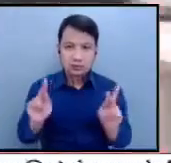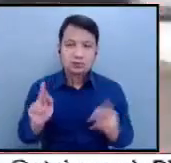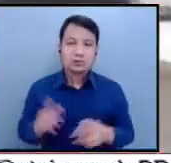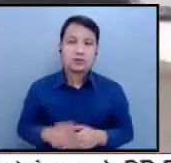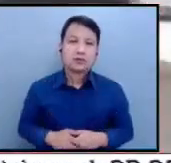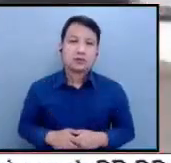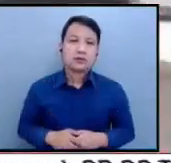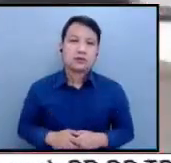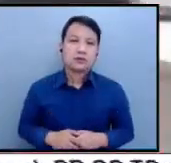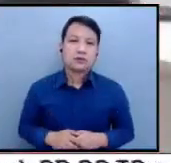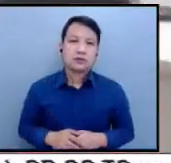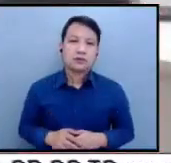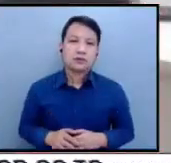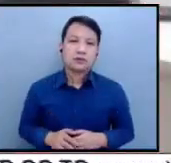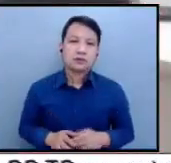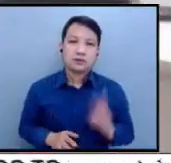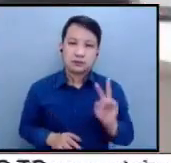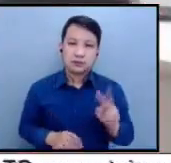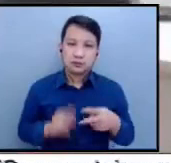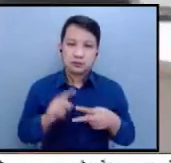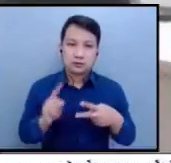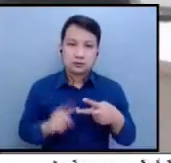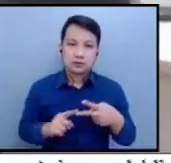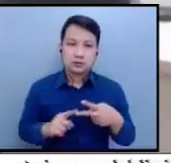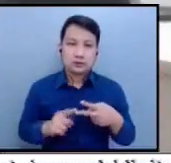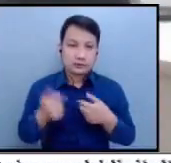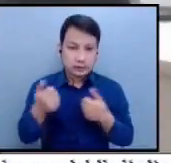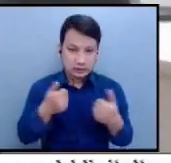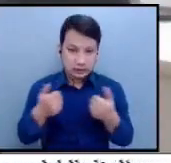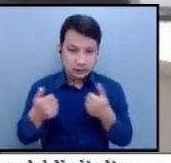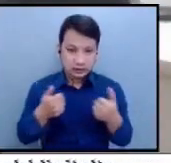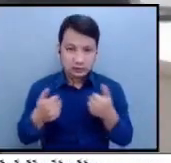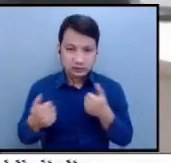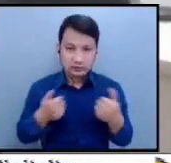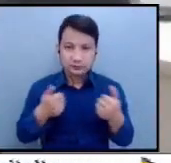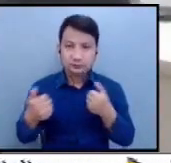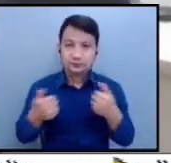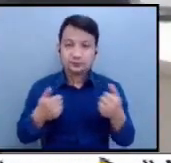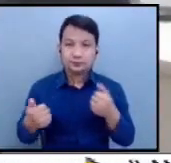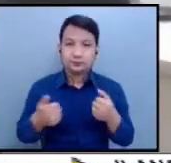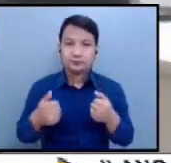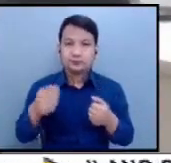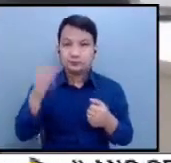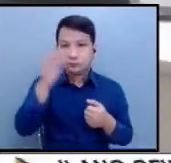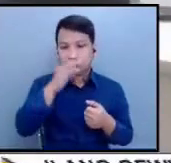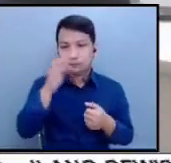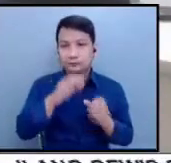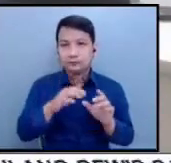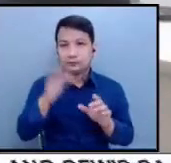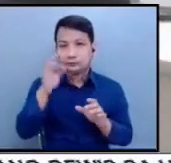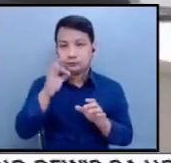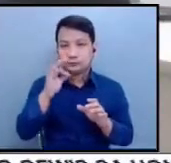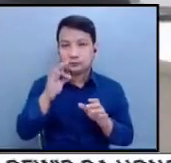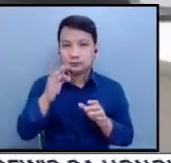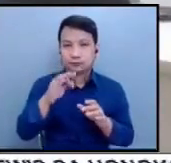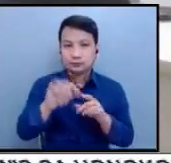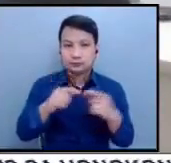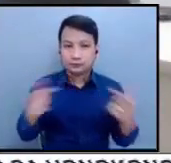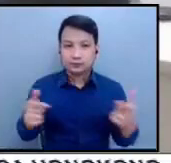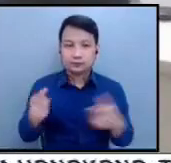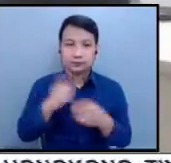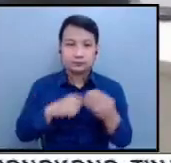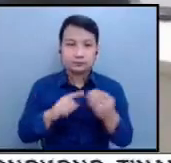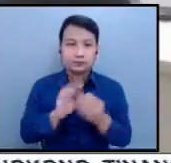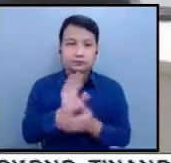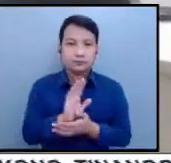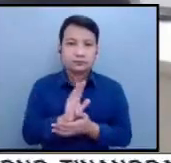Okay. Dalawa po ang timpalak na inihanda ng Komisyon sa Wikang Filipino para sa buwan ng panitikan. Una, yung Dangal